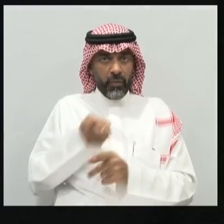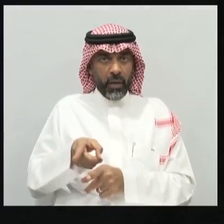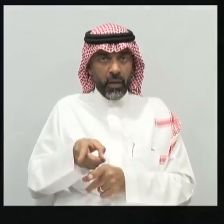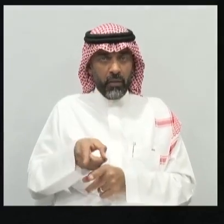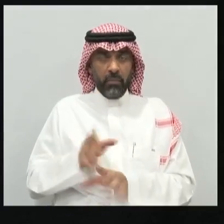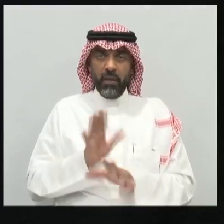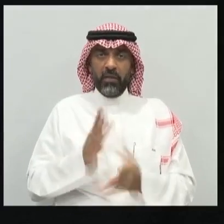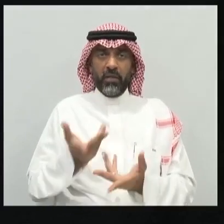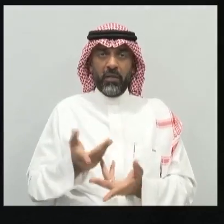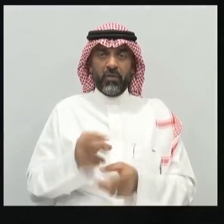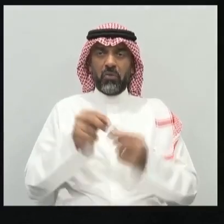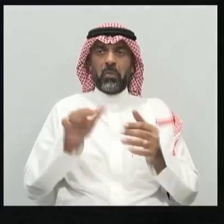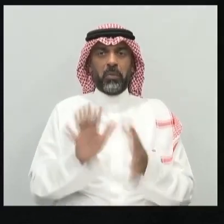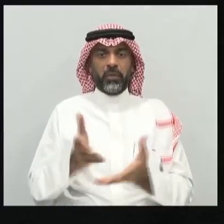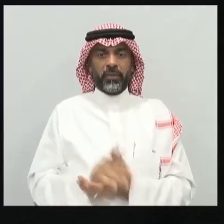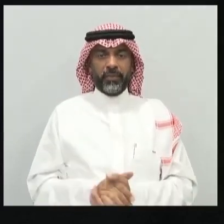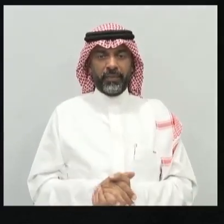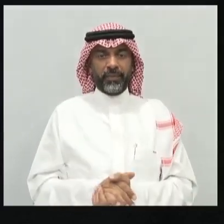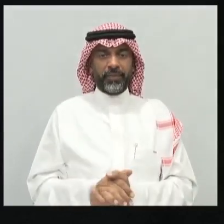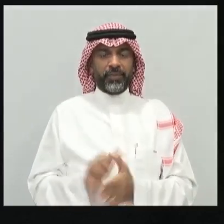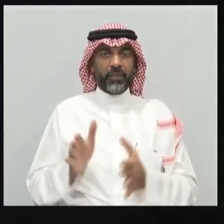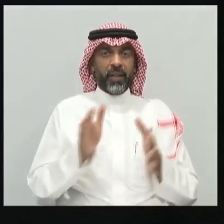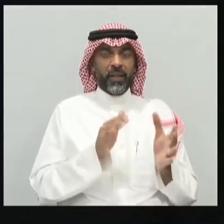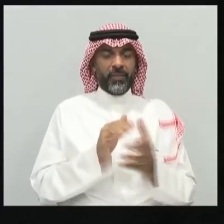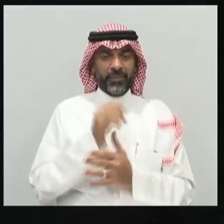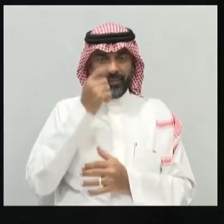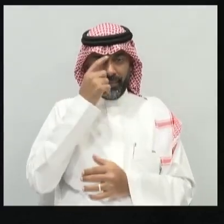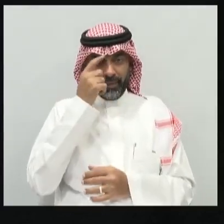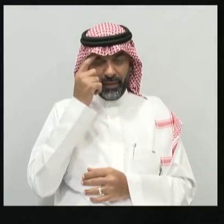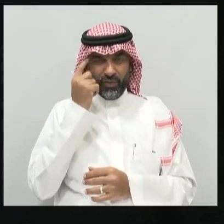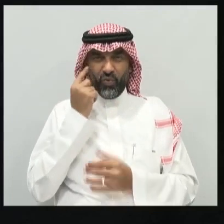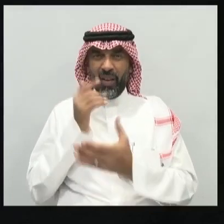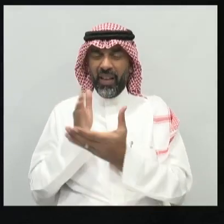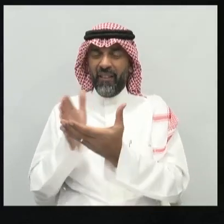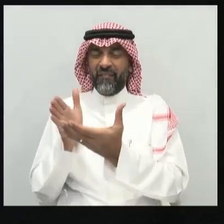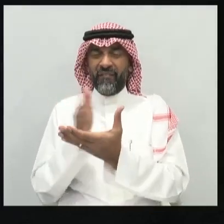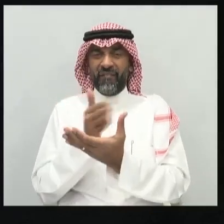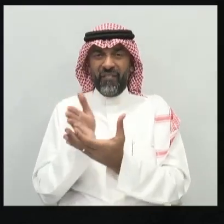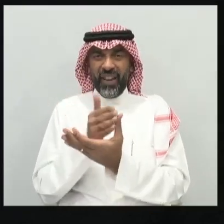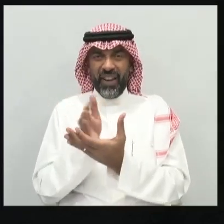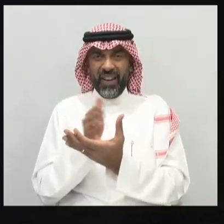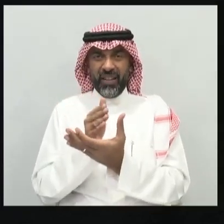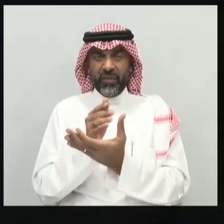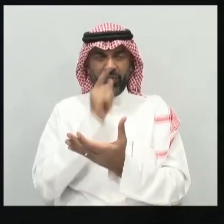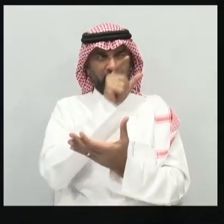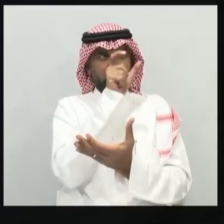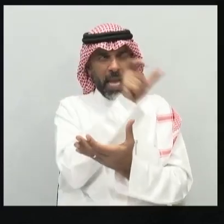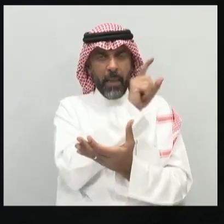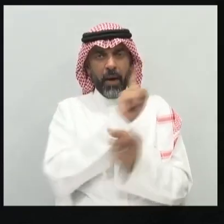يتكاثر طيب تعالوا نشوف ناخذ السؤال الثاني يقول املا كل فراغ